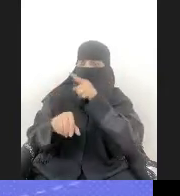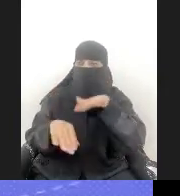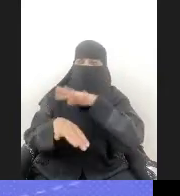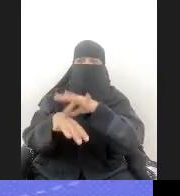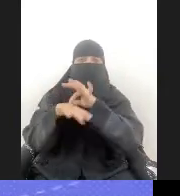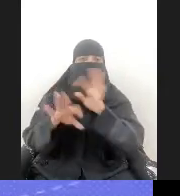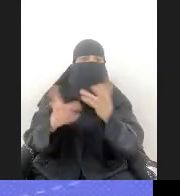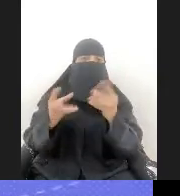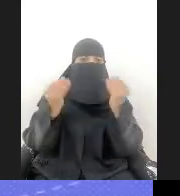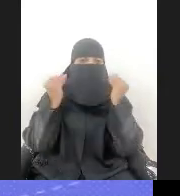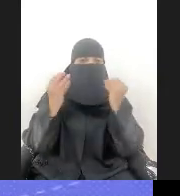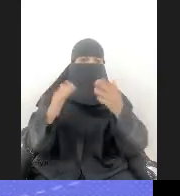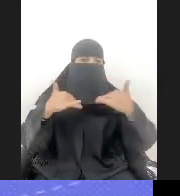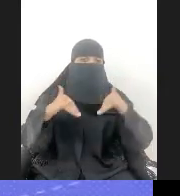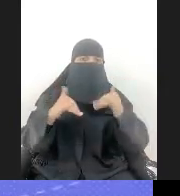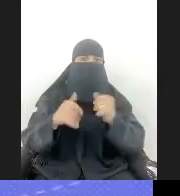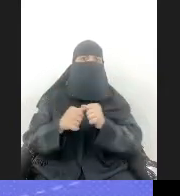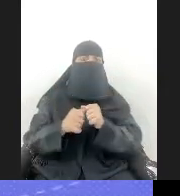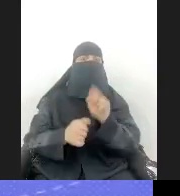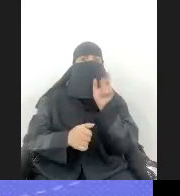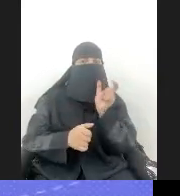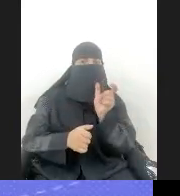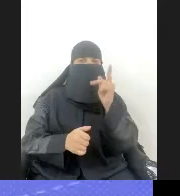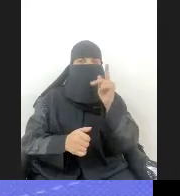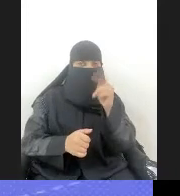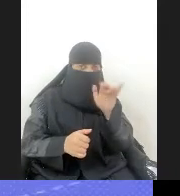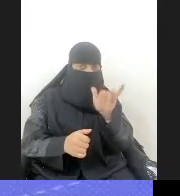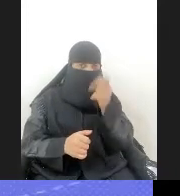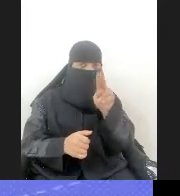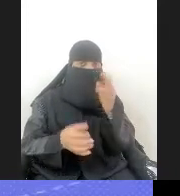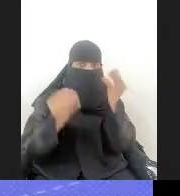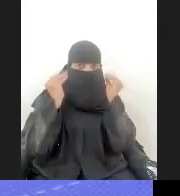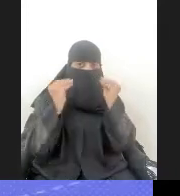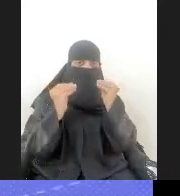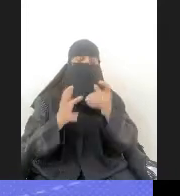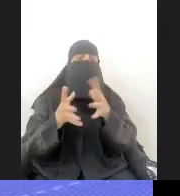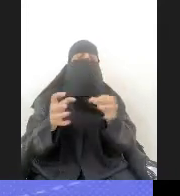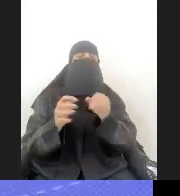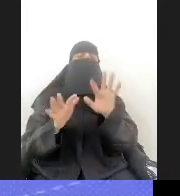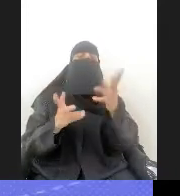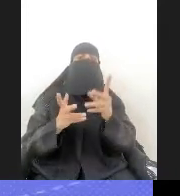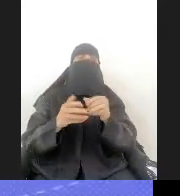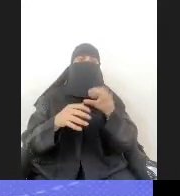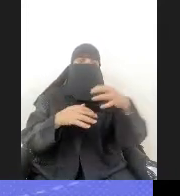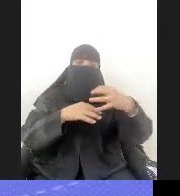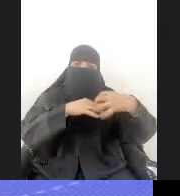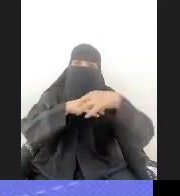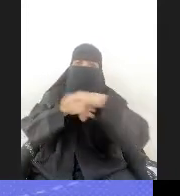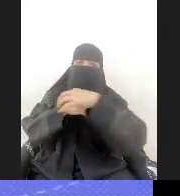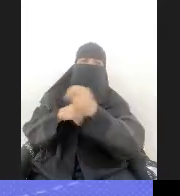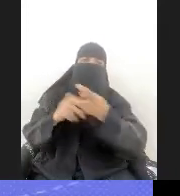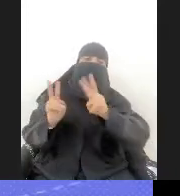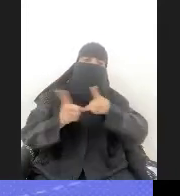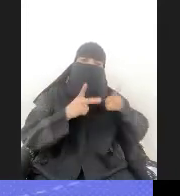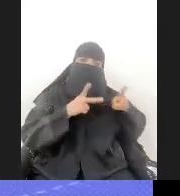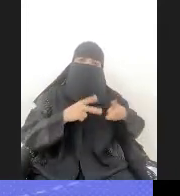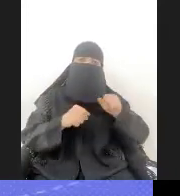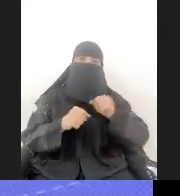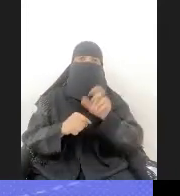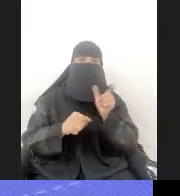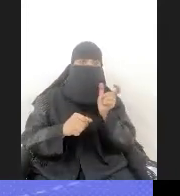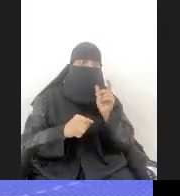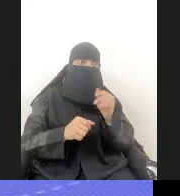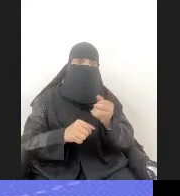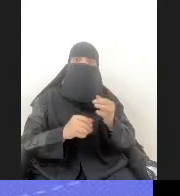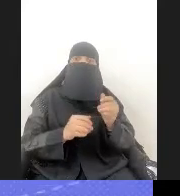النظريات التعلم فسرت كيف تحدث عملية التعلم من عدة زوايا مختلفة: النظرية السلوكية،